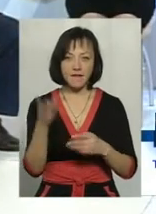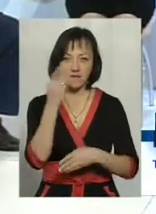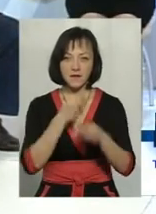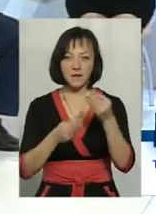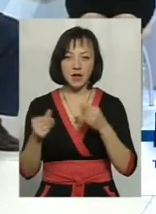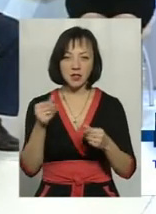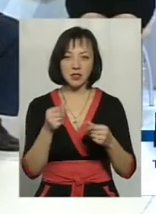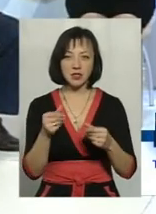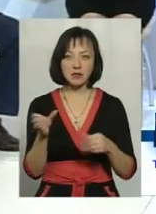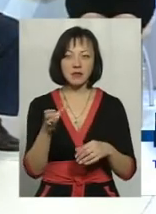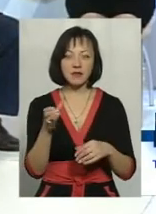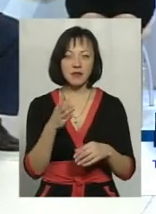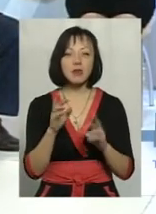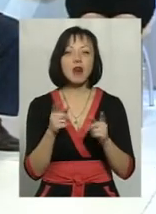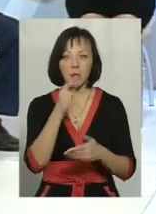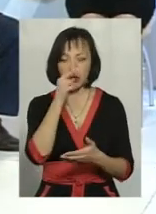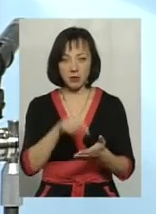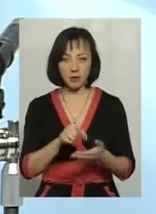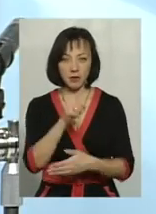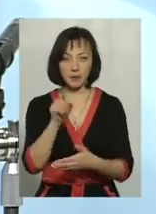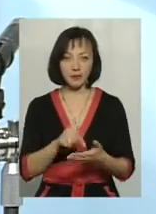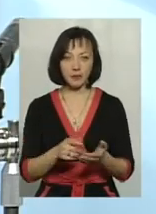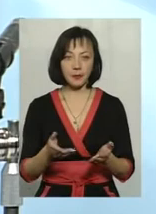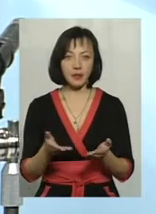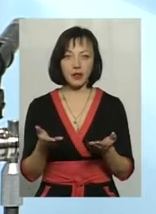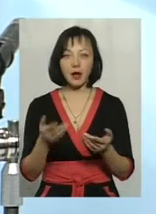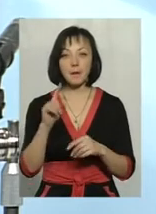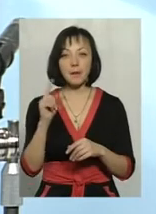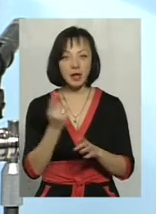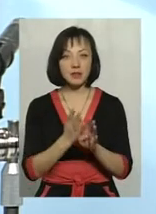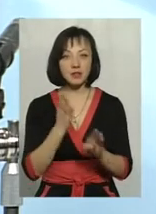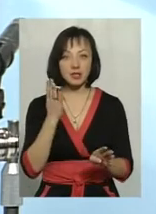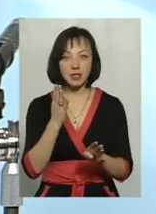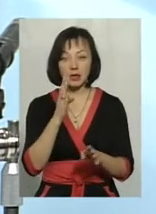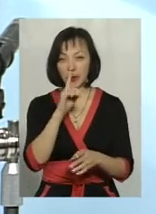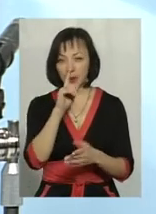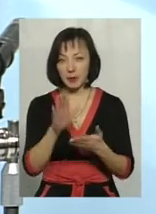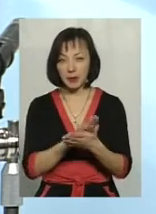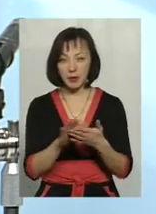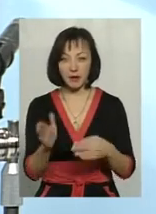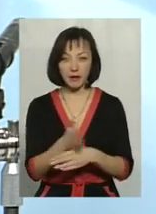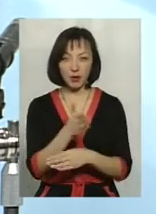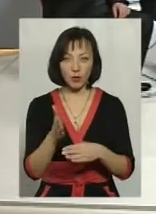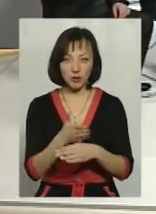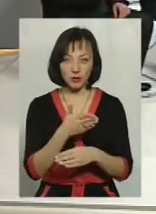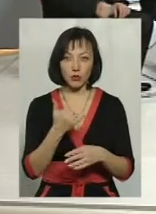фальсифікат? Як він до нас потрапляє? Ну, потрапляє, перш за все, з підпільних виробництв.